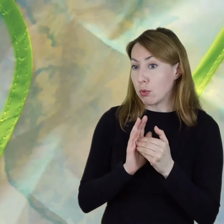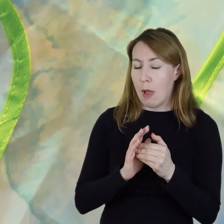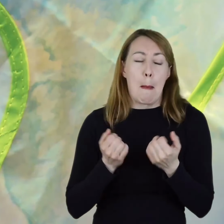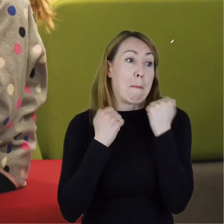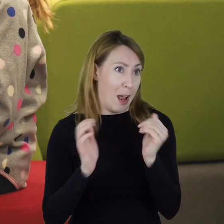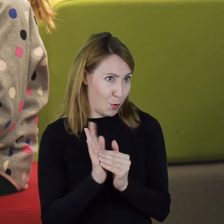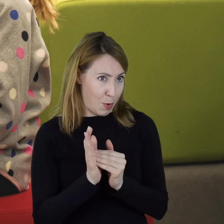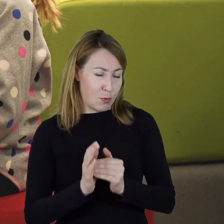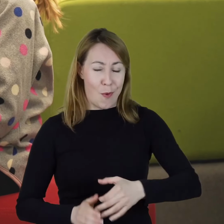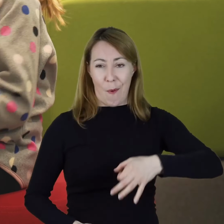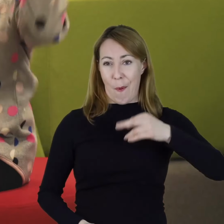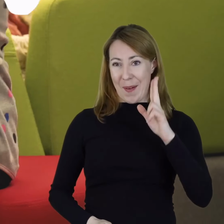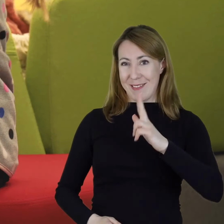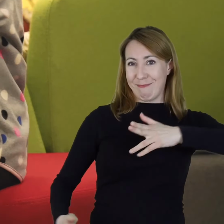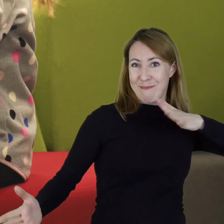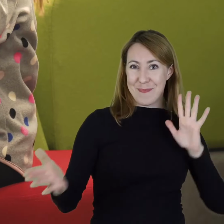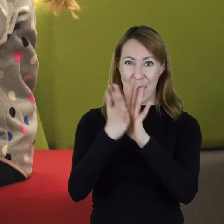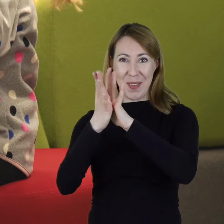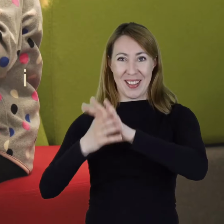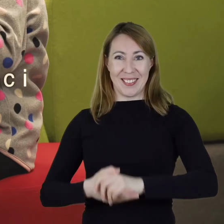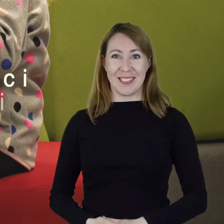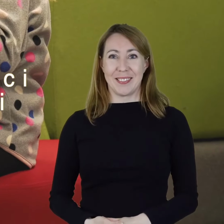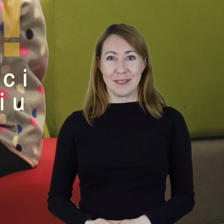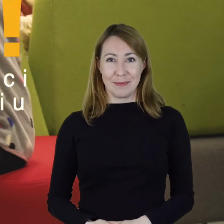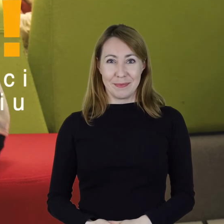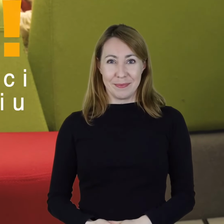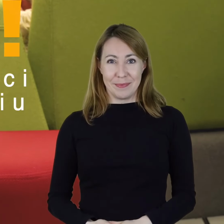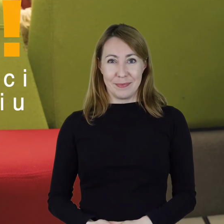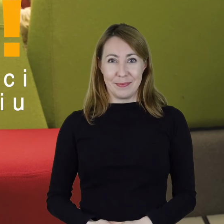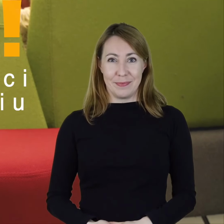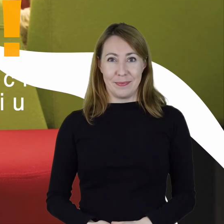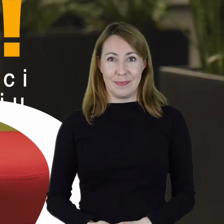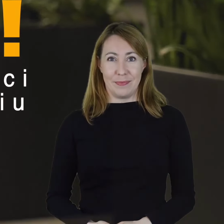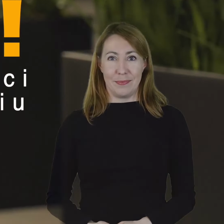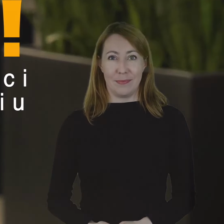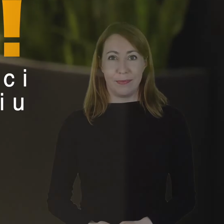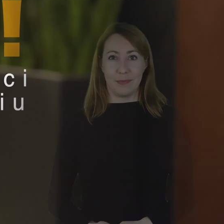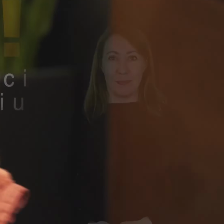to bardzo. Okej. Piona. I ja. Oh, wow.